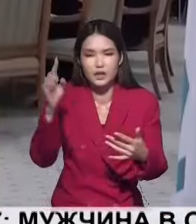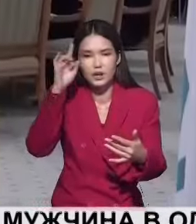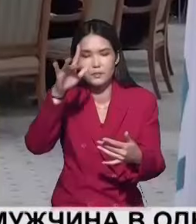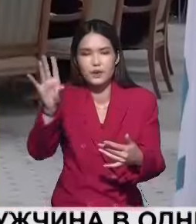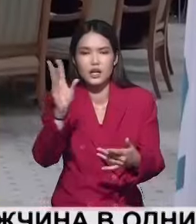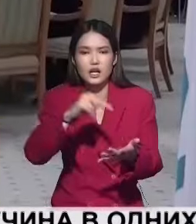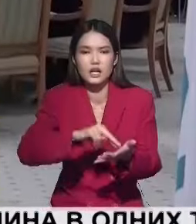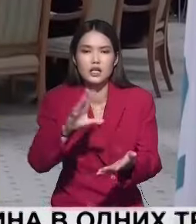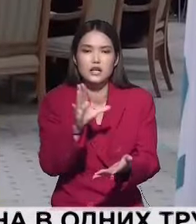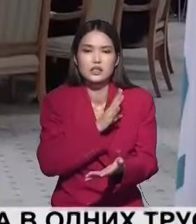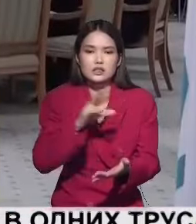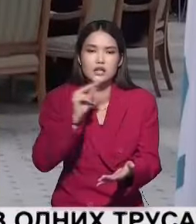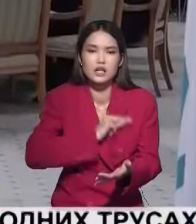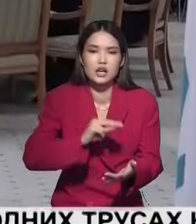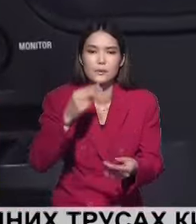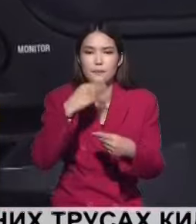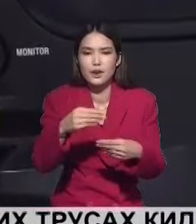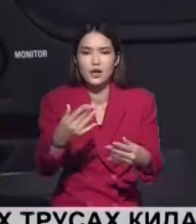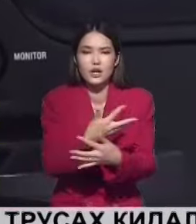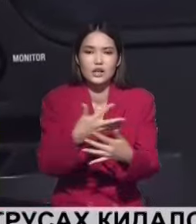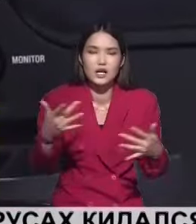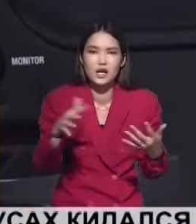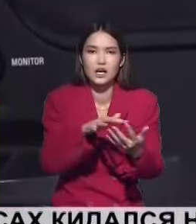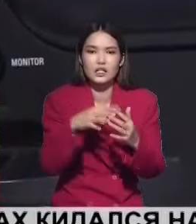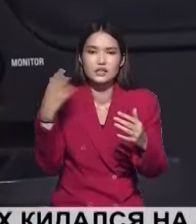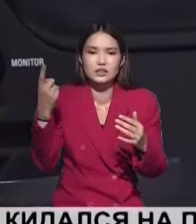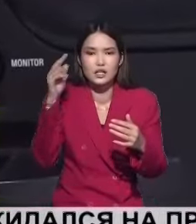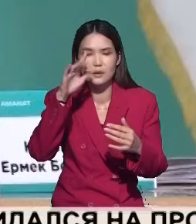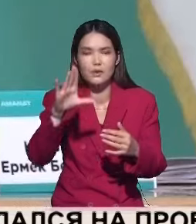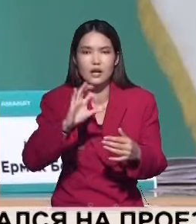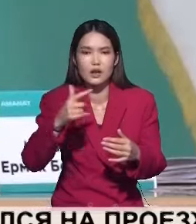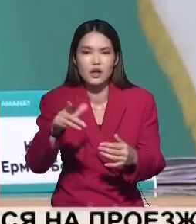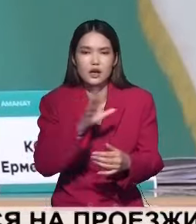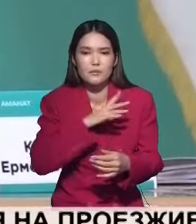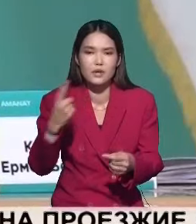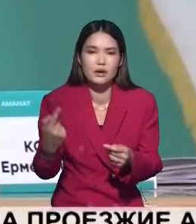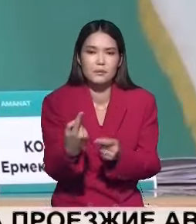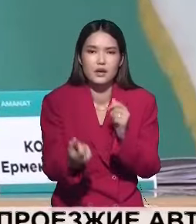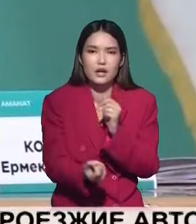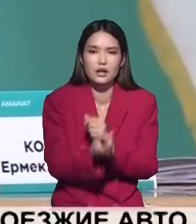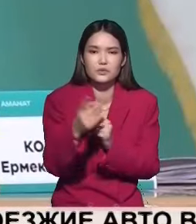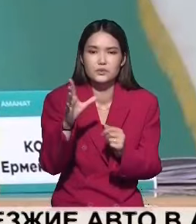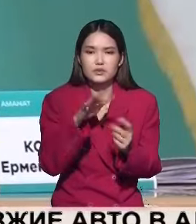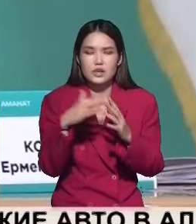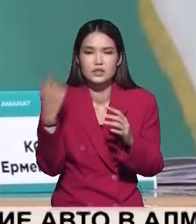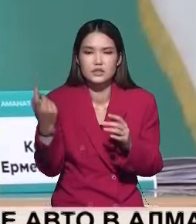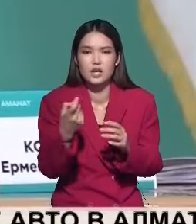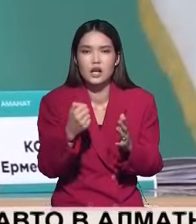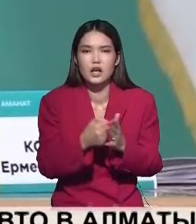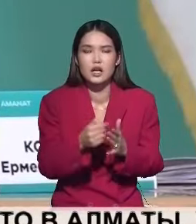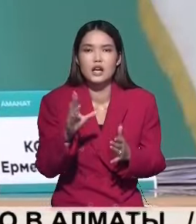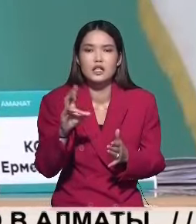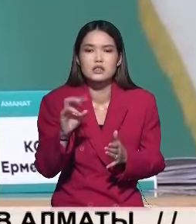пользуется и переработка сельхозпродукции. Работают линии по переработке меда. И впервые появились фермерские хозяйства по консервации